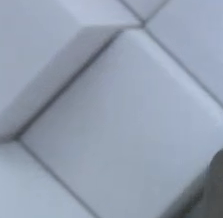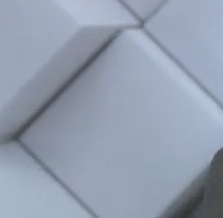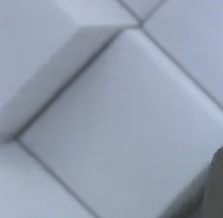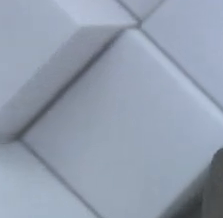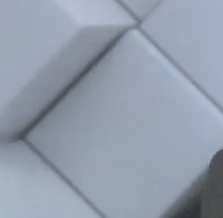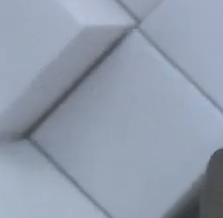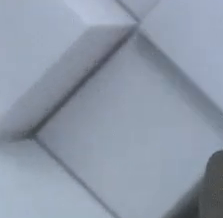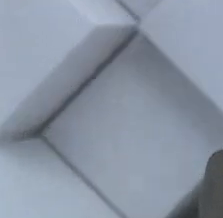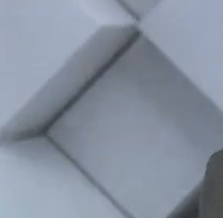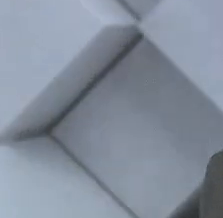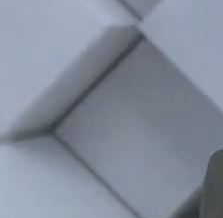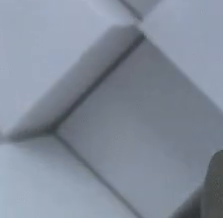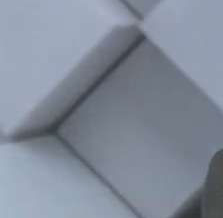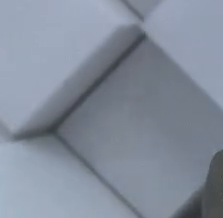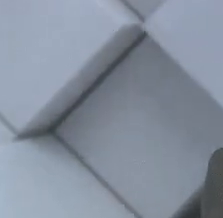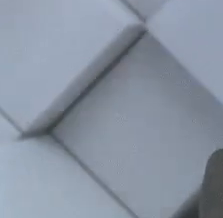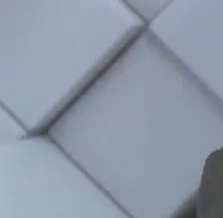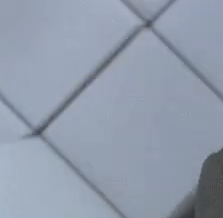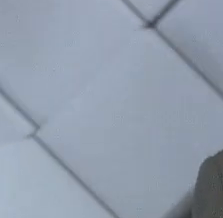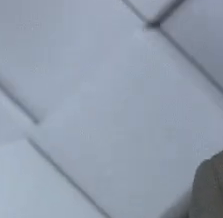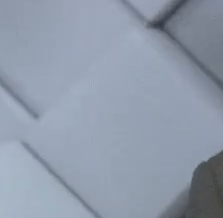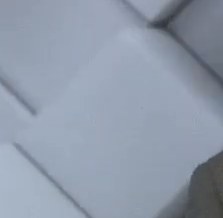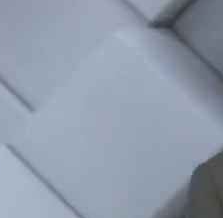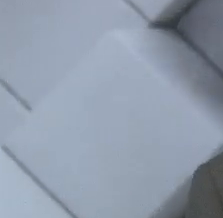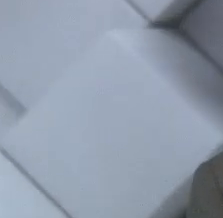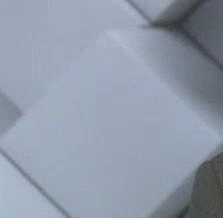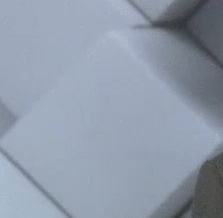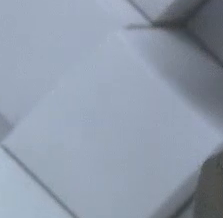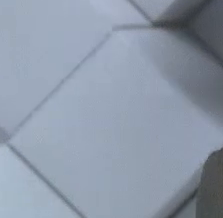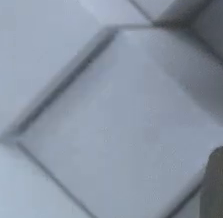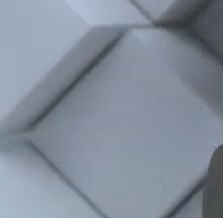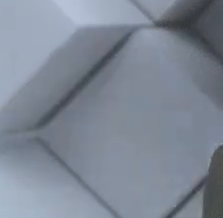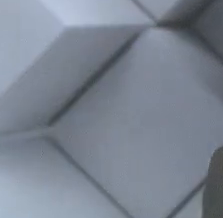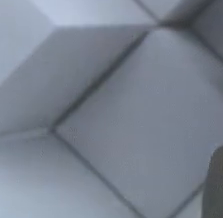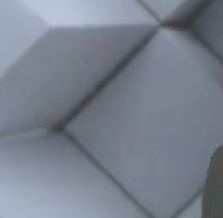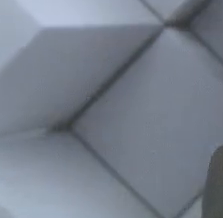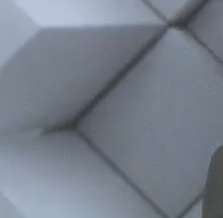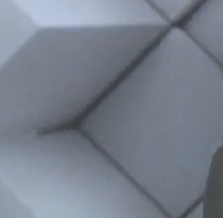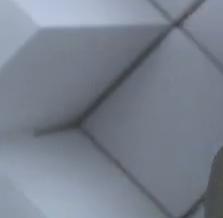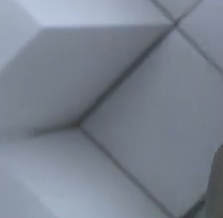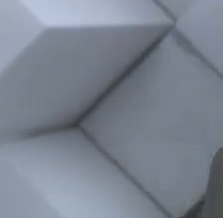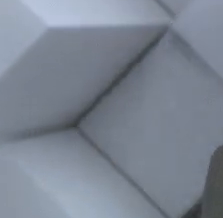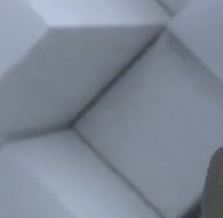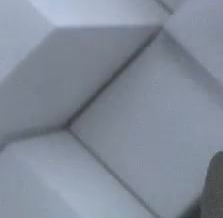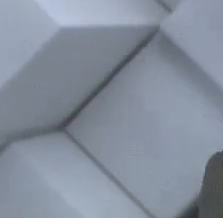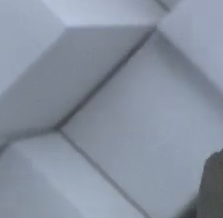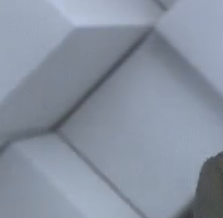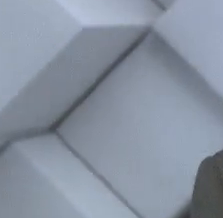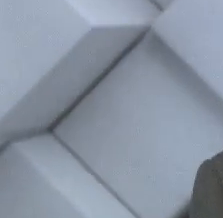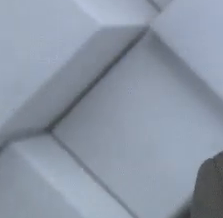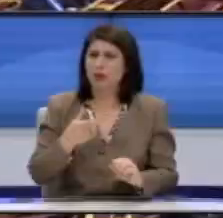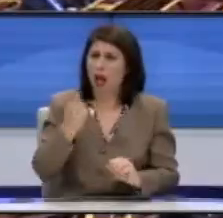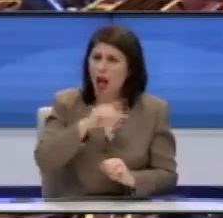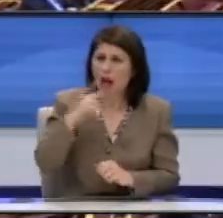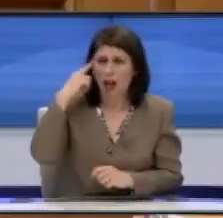η γνωμοδότησή του εισαγγελέως του Αρείου Πάγου, του κυρίου Ισίδωρου Ντογιάκου, με την οποία κατ' ουσία βάζει φρένο στην